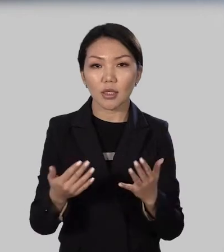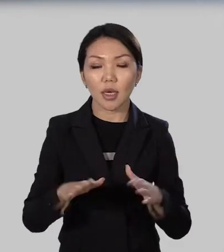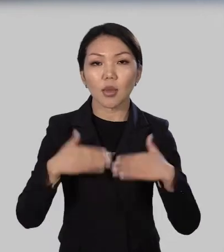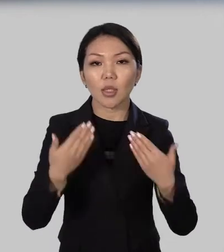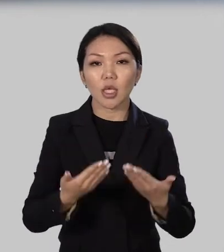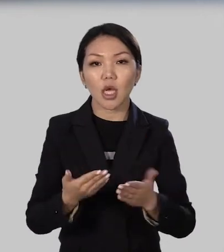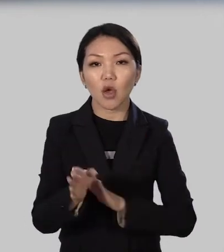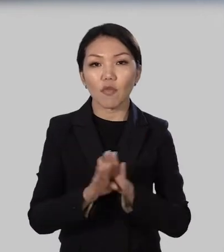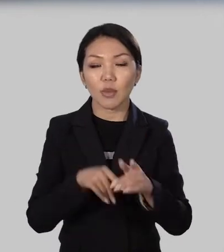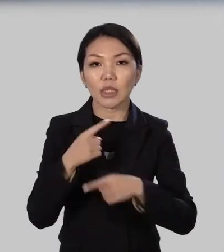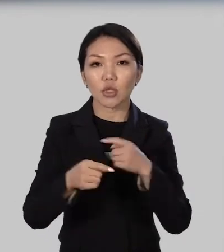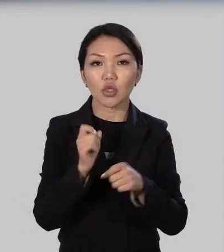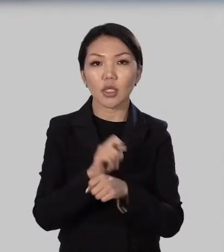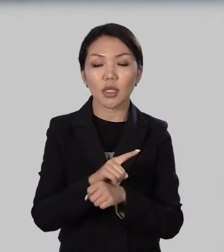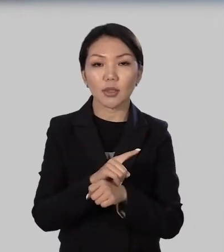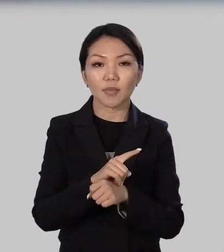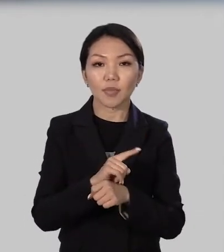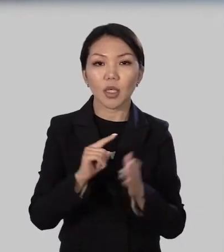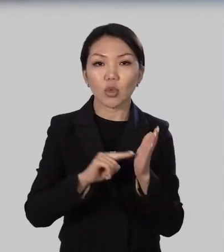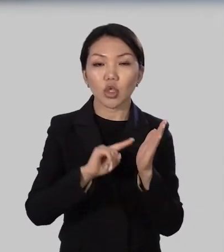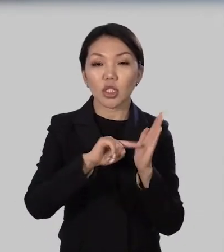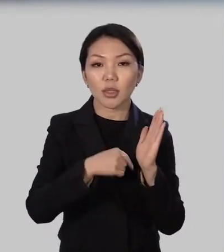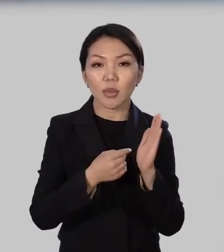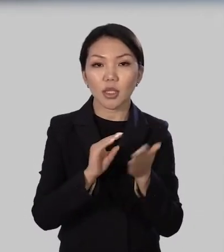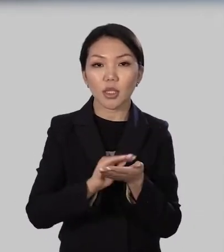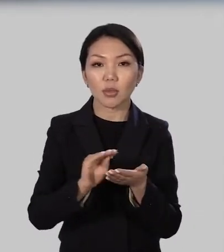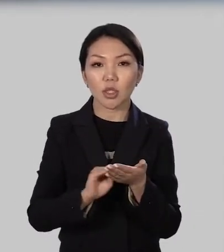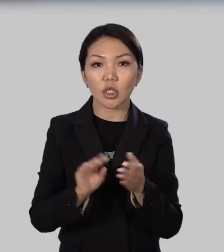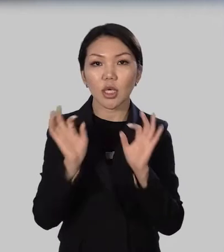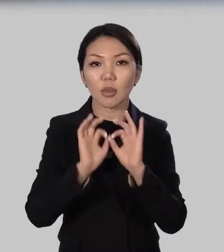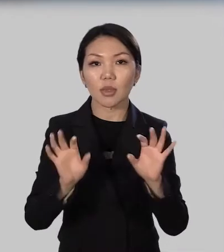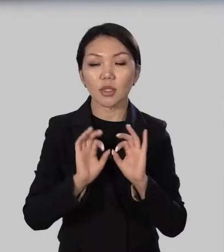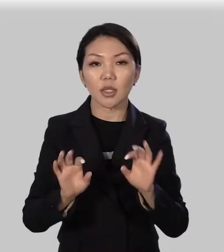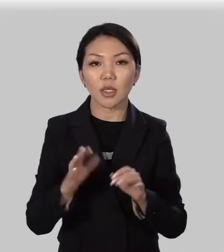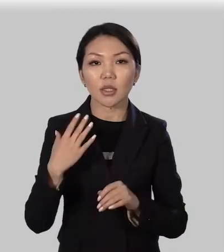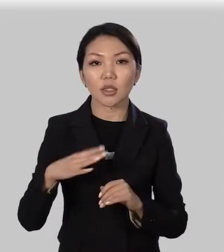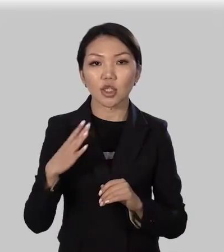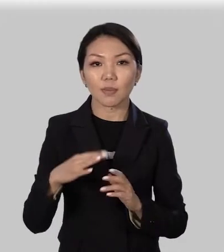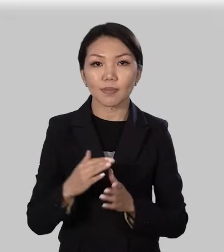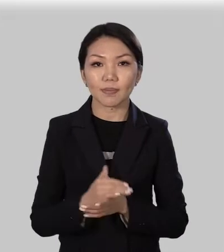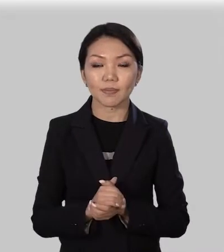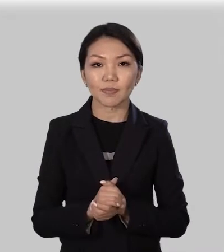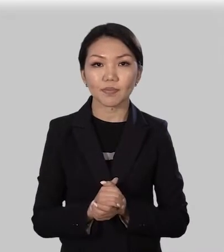Предлагаю выполнить следующее задание. Расставьте знаки препинания, объясняя их.